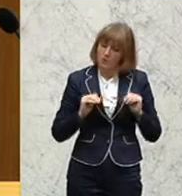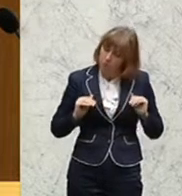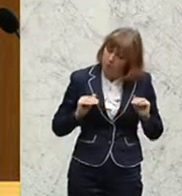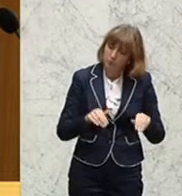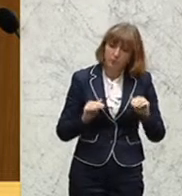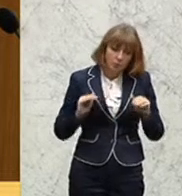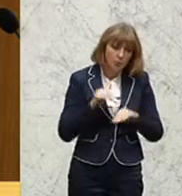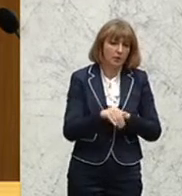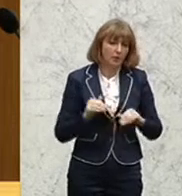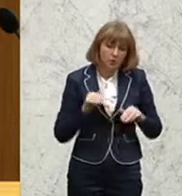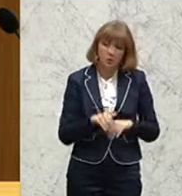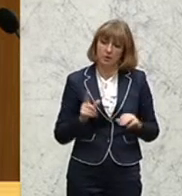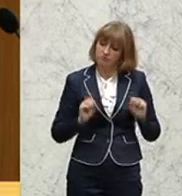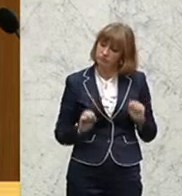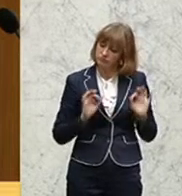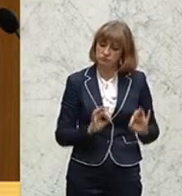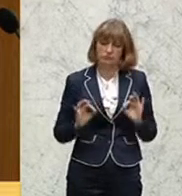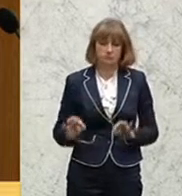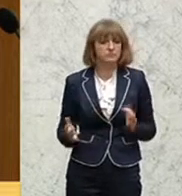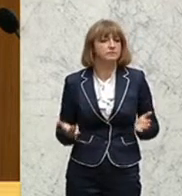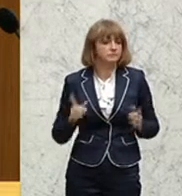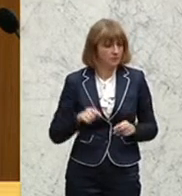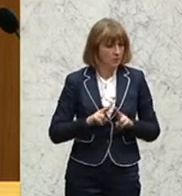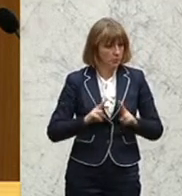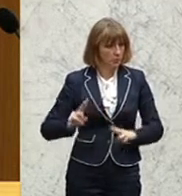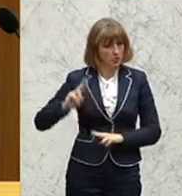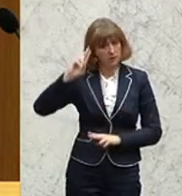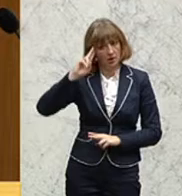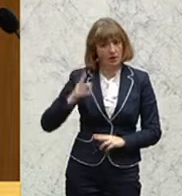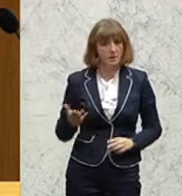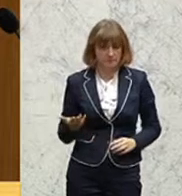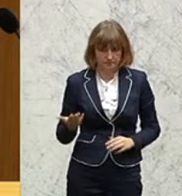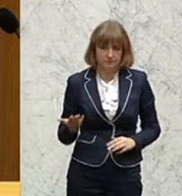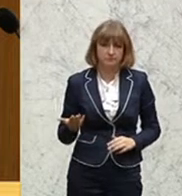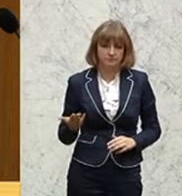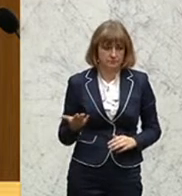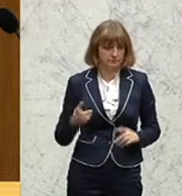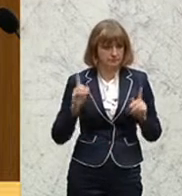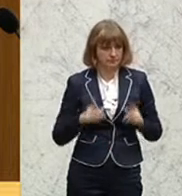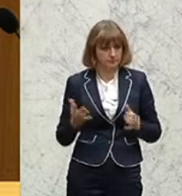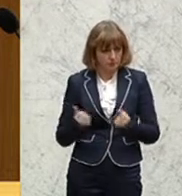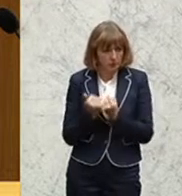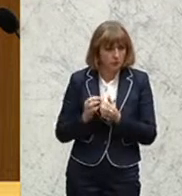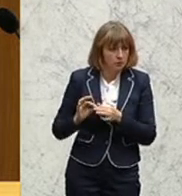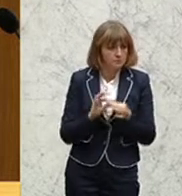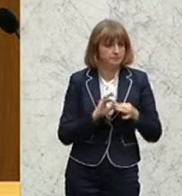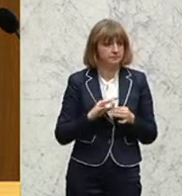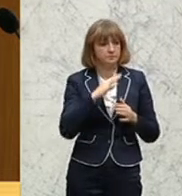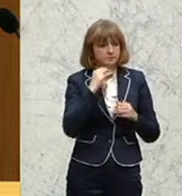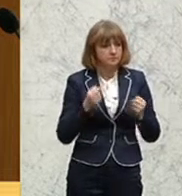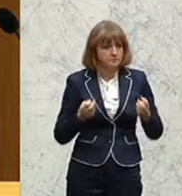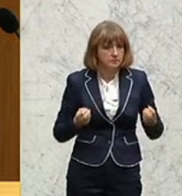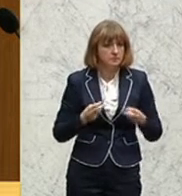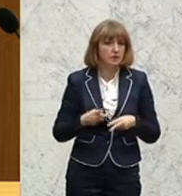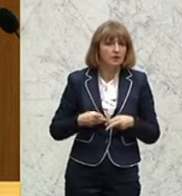gehend in sich im Dienst verhalten haben. Auch das Bundesheer, die Rettungsorganisationen und die vielen